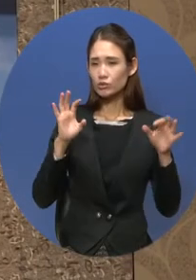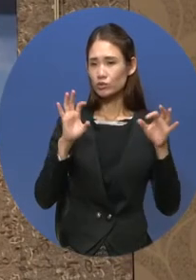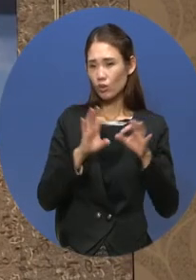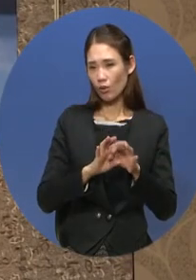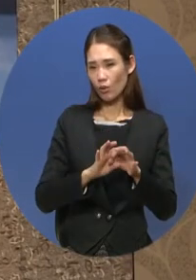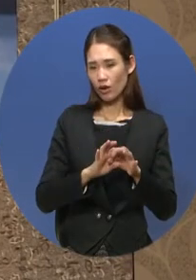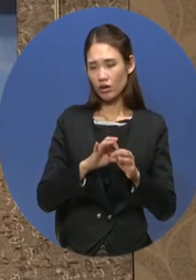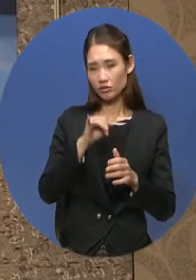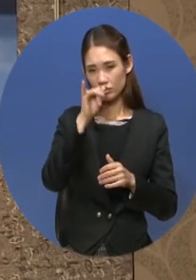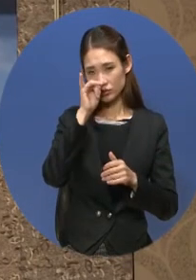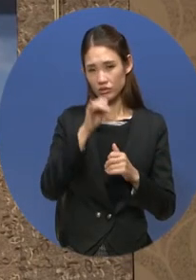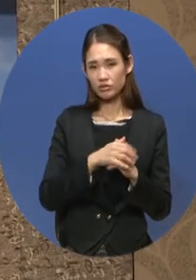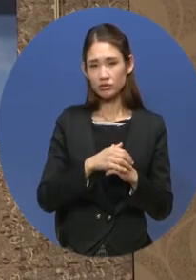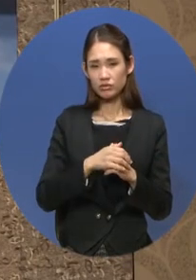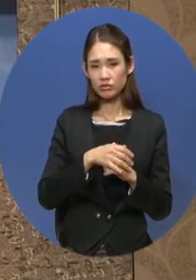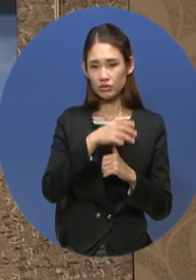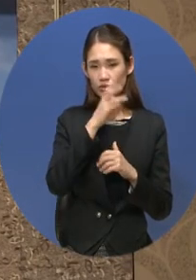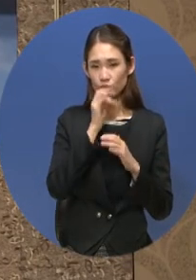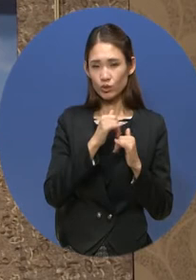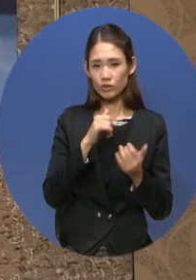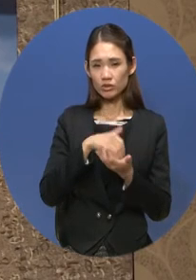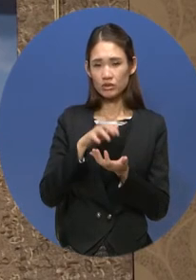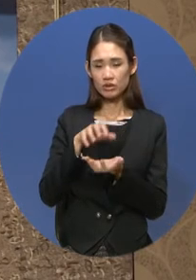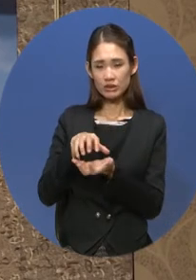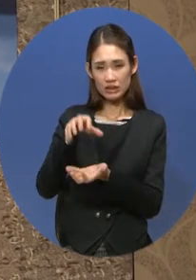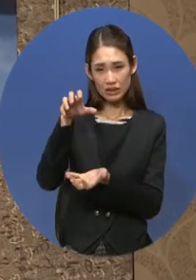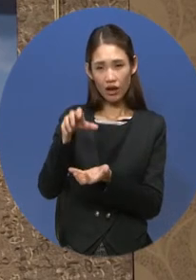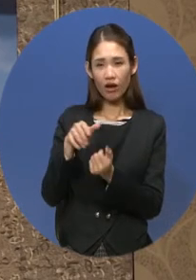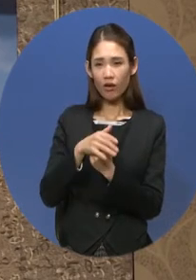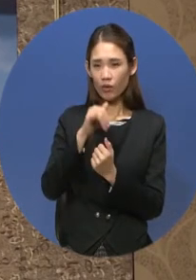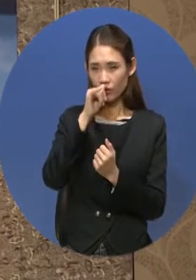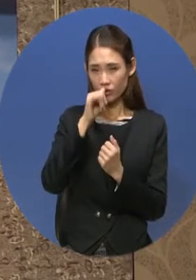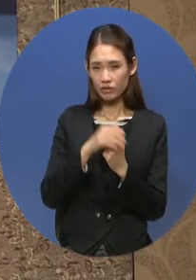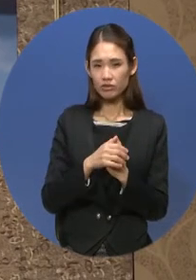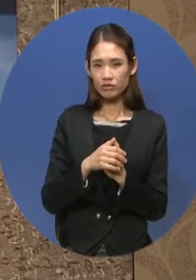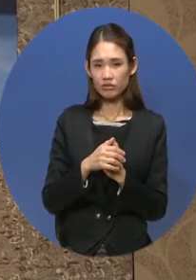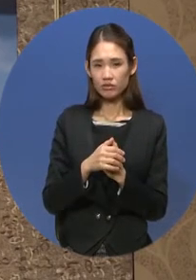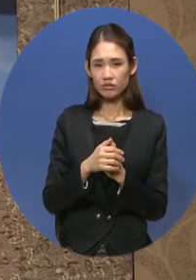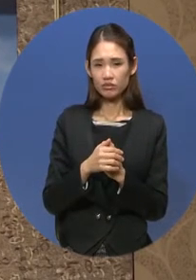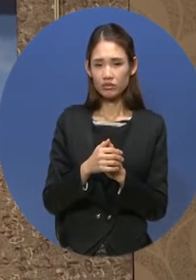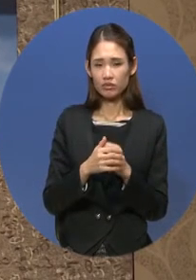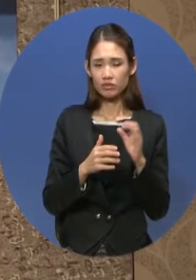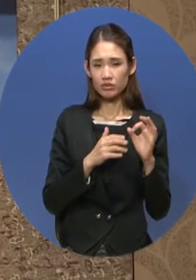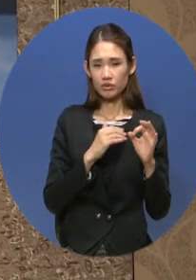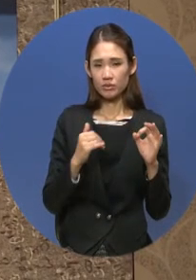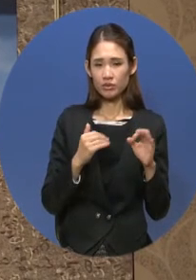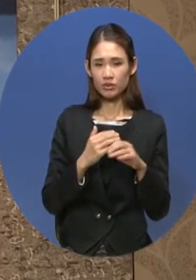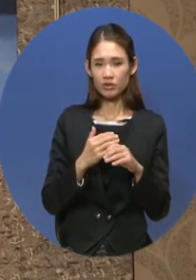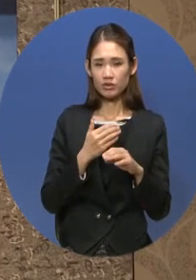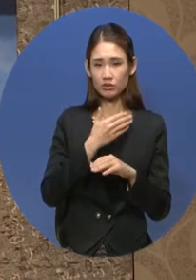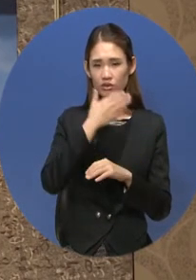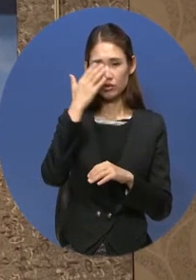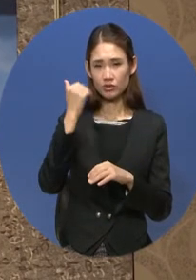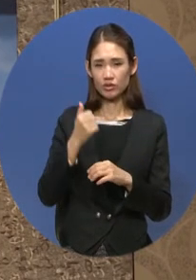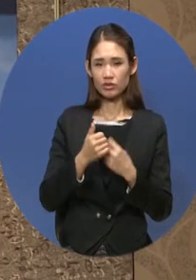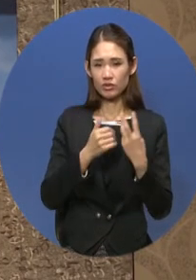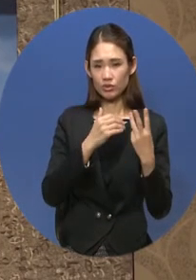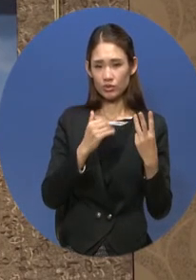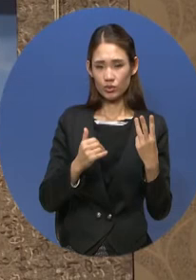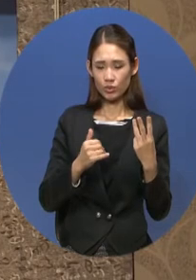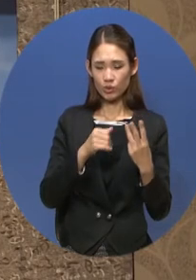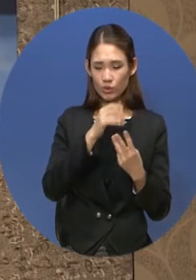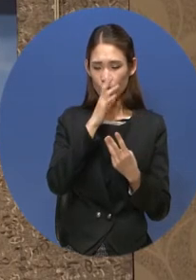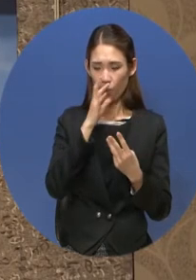지금, 노인의 수가 급격하게 늘었기 때문에, 우리 청년들이, 10명의 청년이 3명의